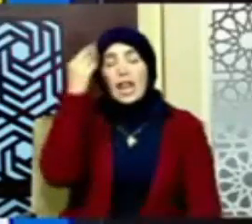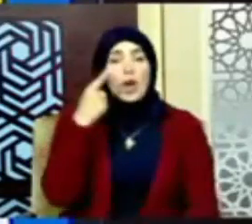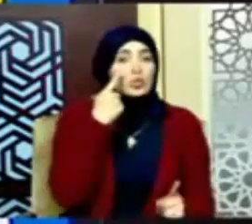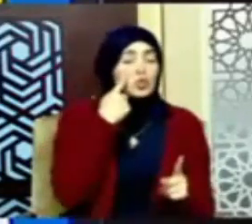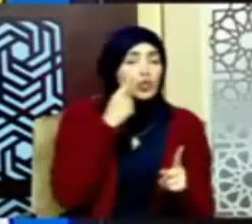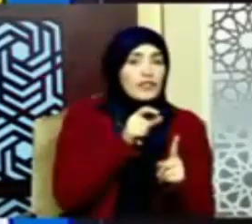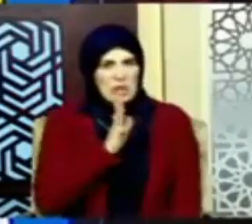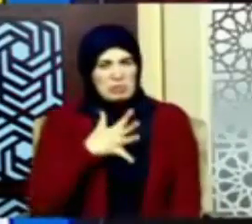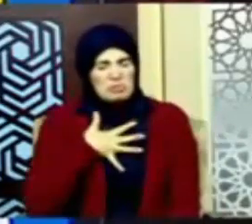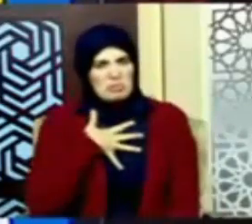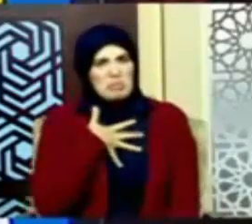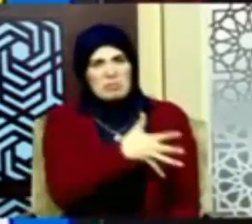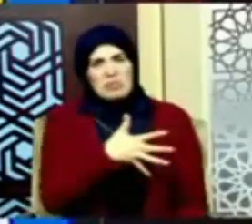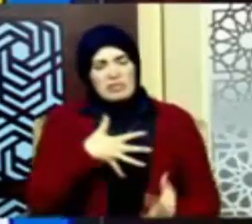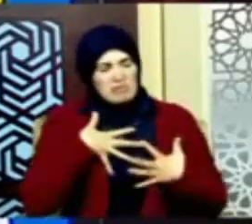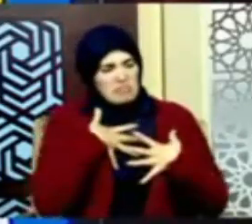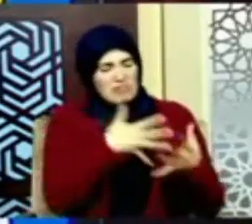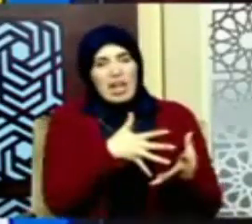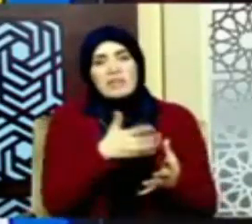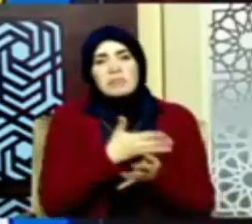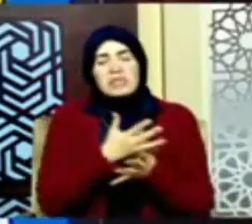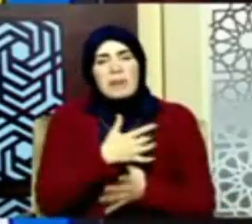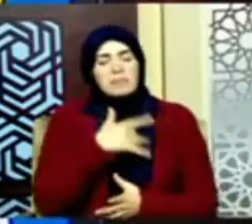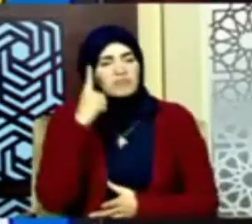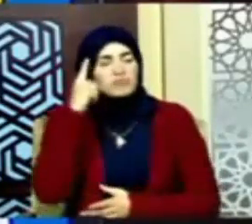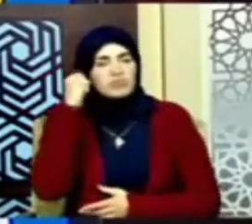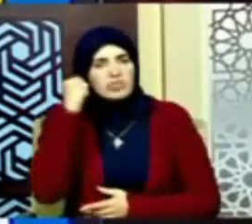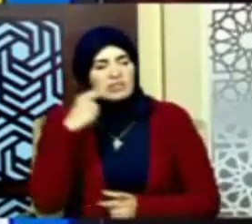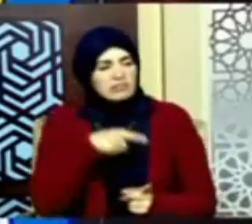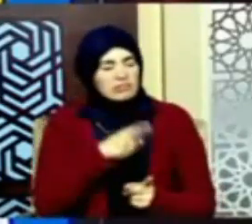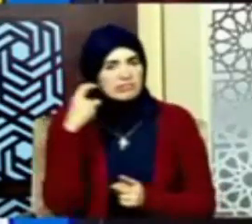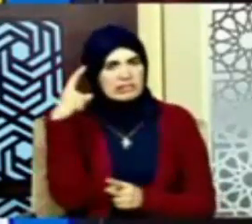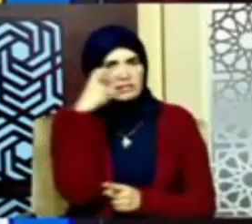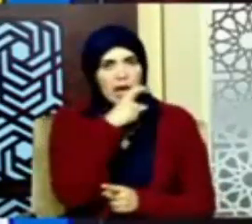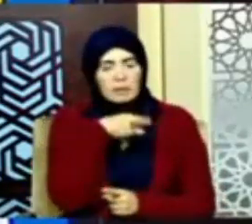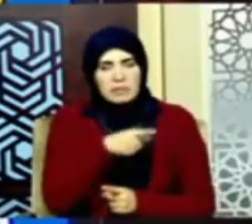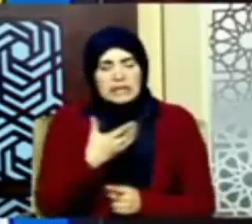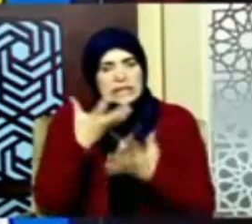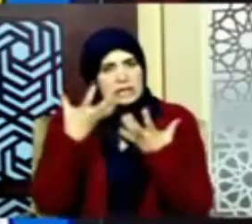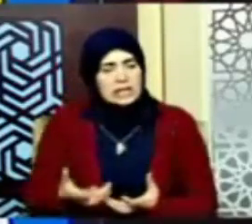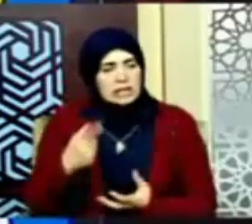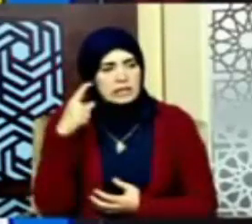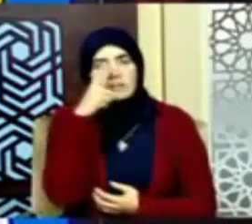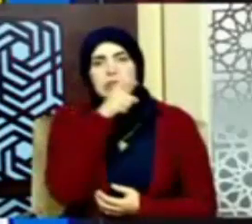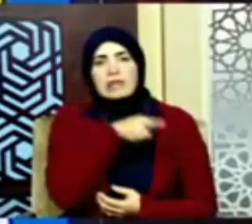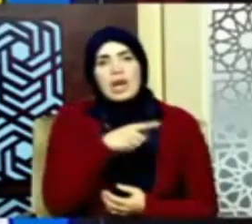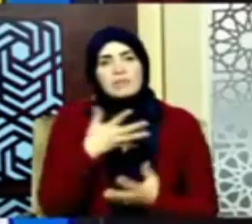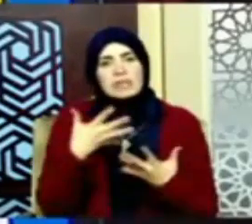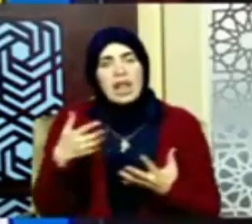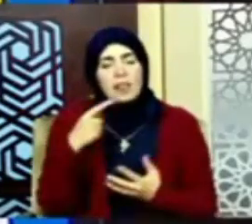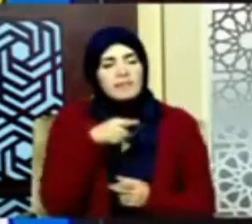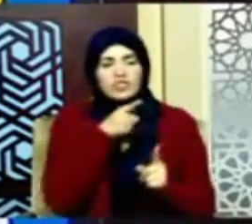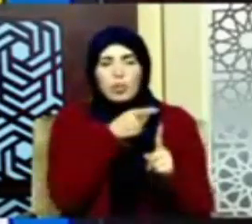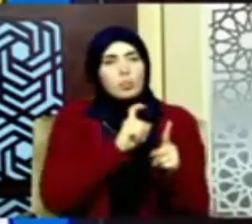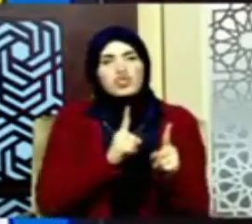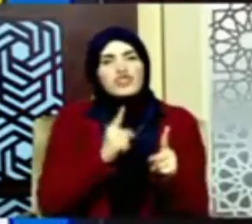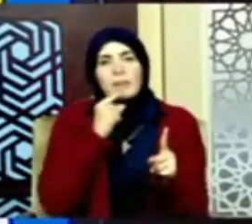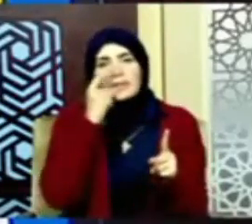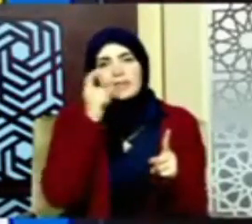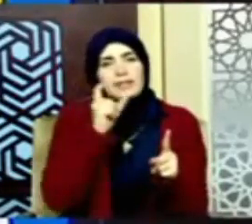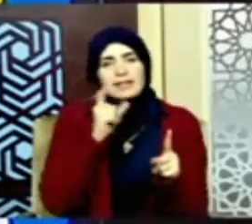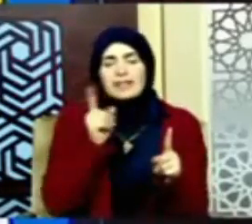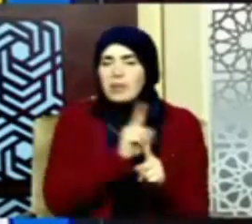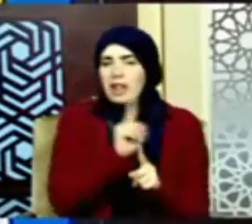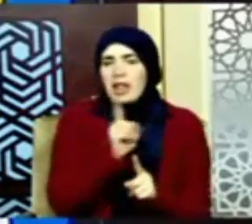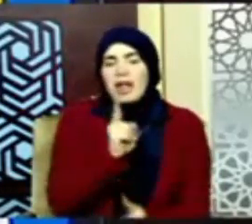يألف ولا يؤلف صادا متشددا معسرا على الناس فلم يفهم الإسلام شيئا. لا